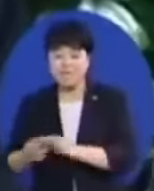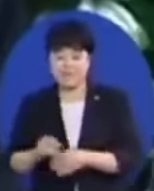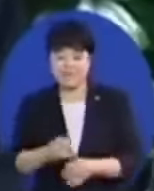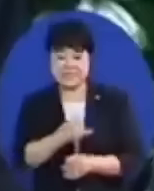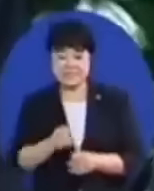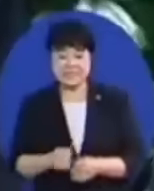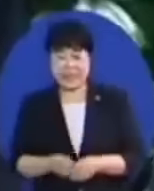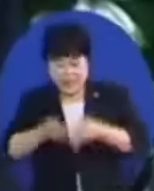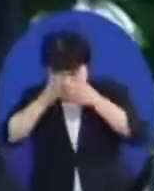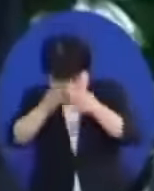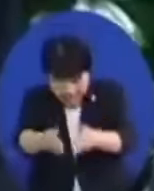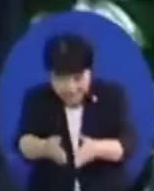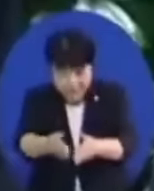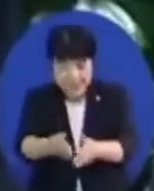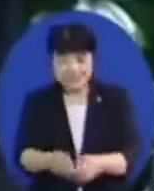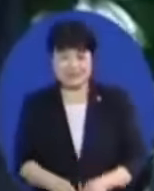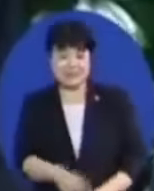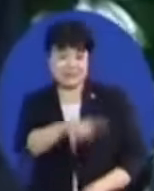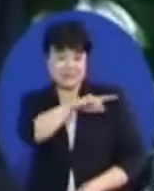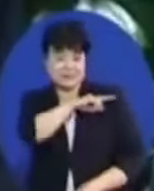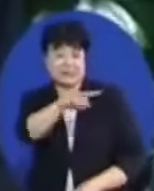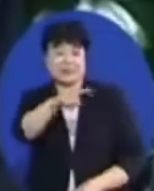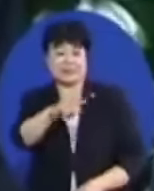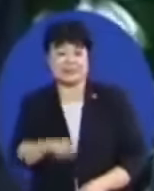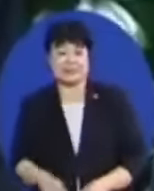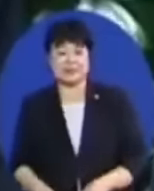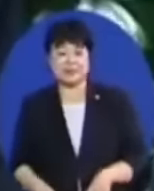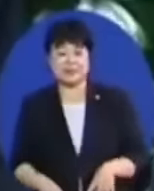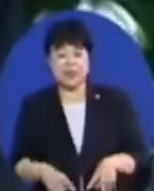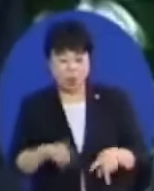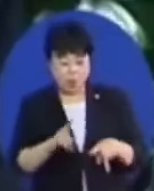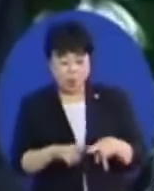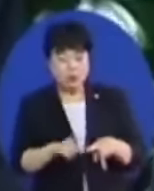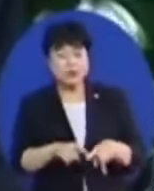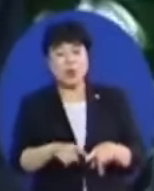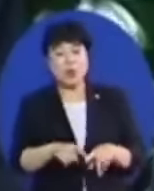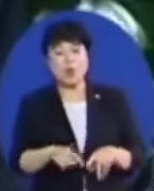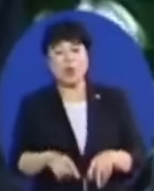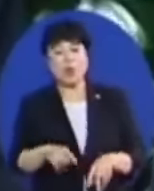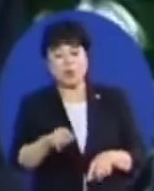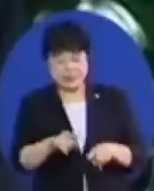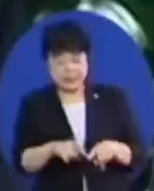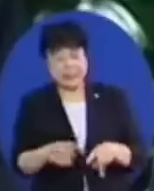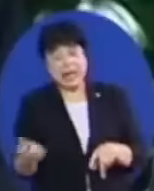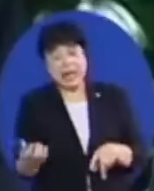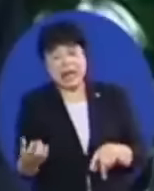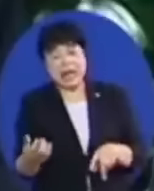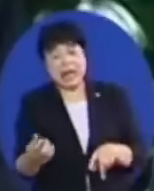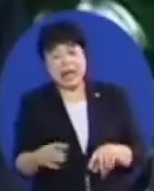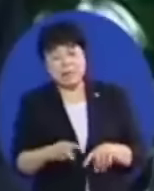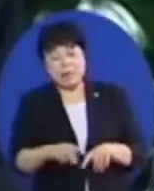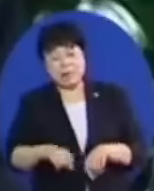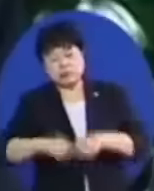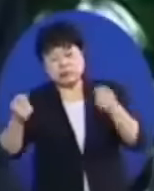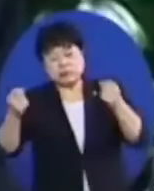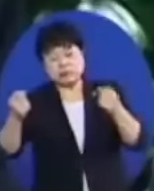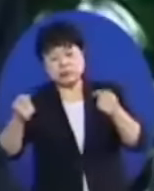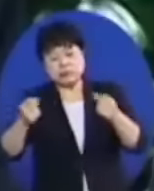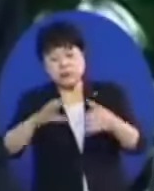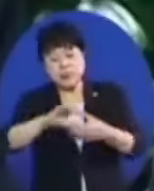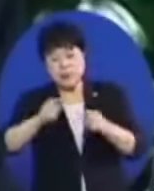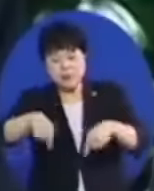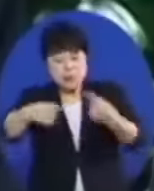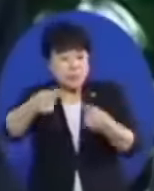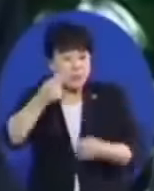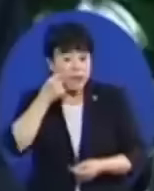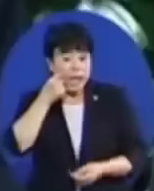우승한 미국의 로라 윌킨슨은 당시 오른쪽 다리의 골절상으로 인해 코치로부터 올림픽 출전 불가라는 통보를